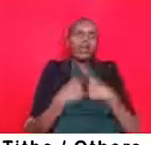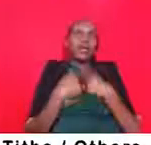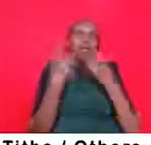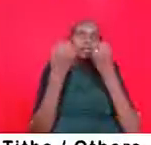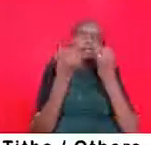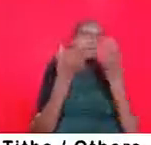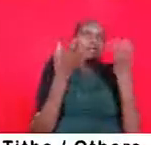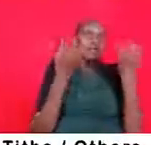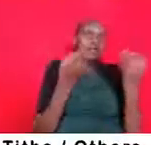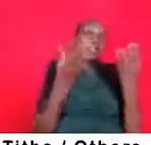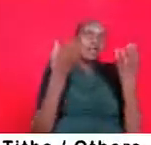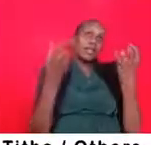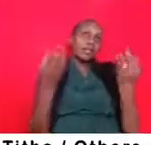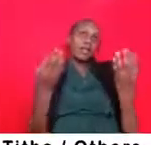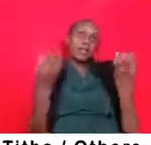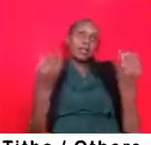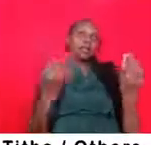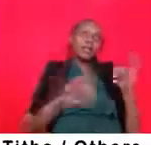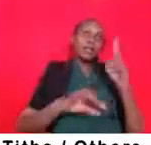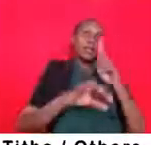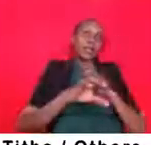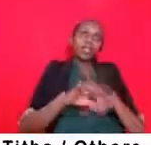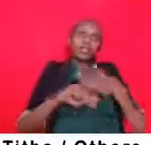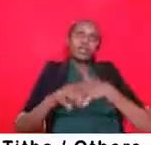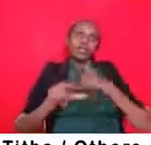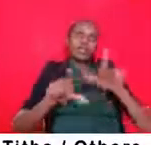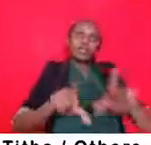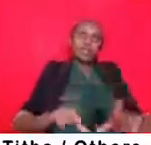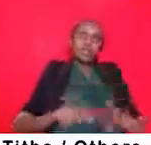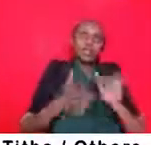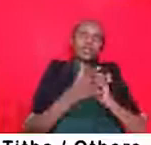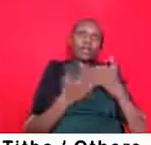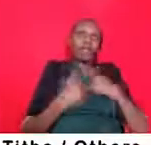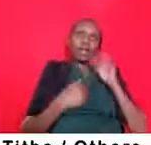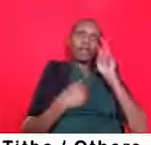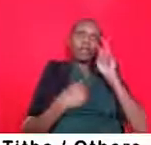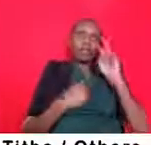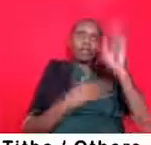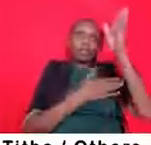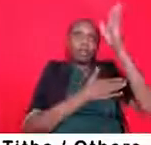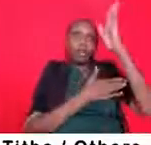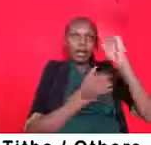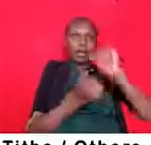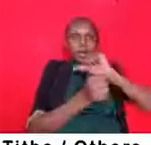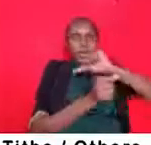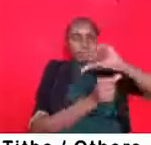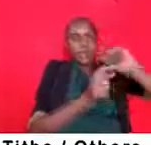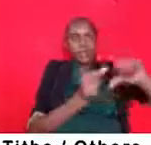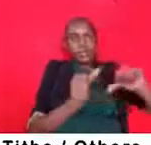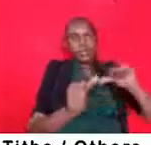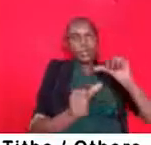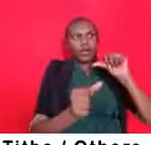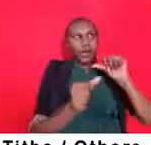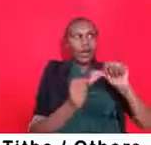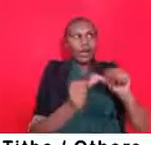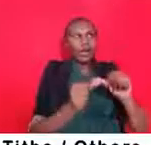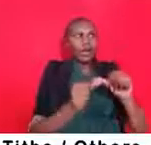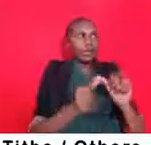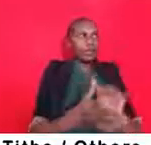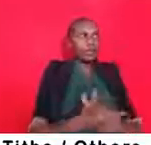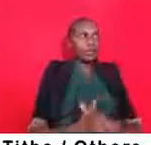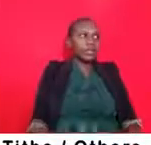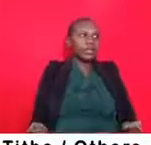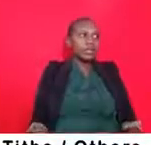around. There are so many, many, many times in my life that I have seen my God turn it